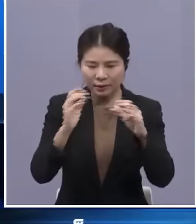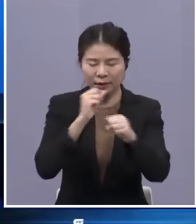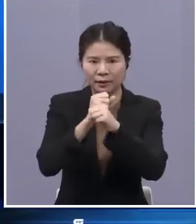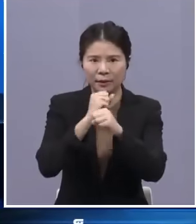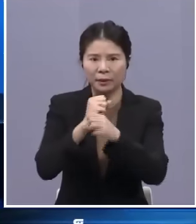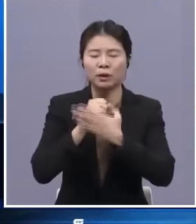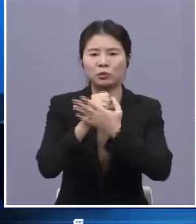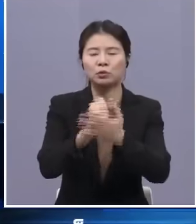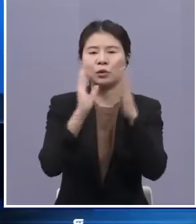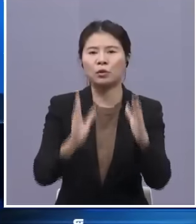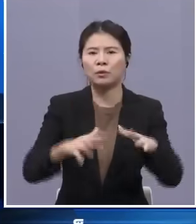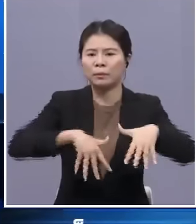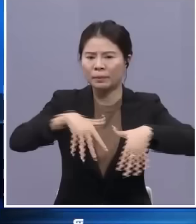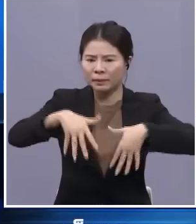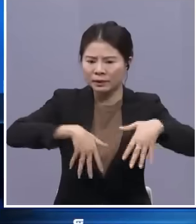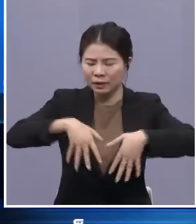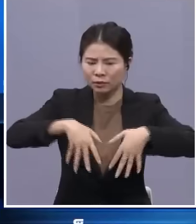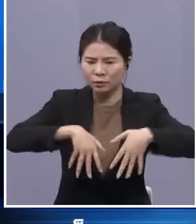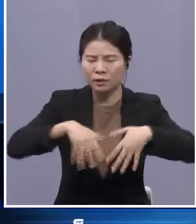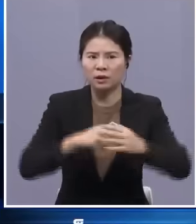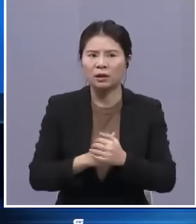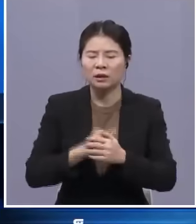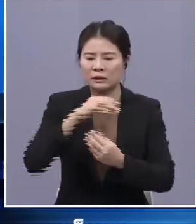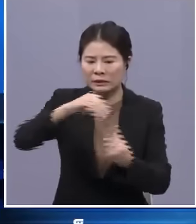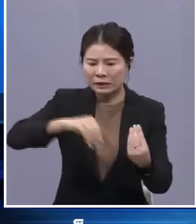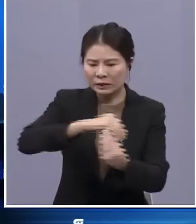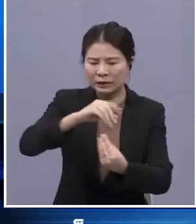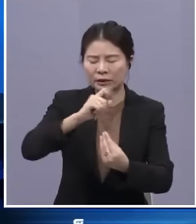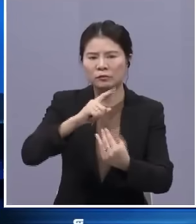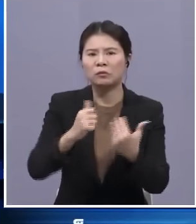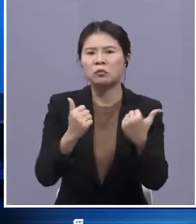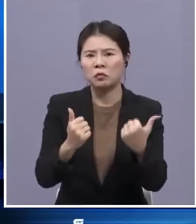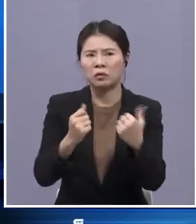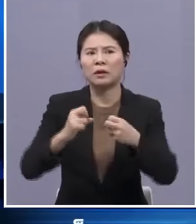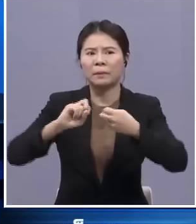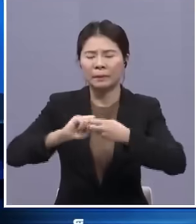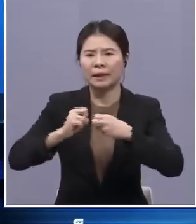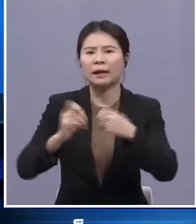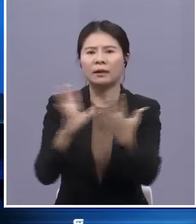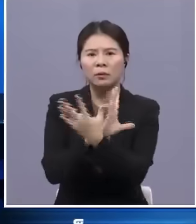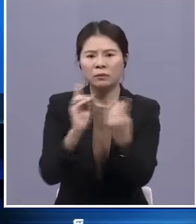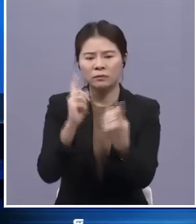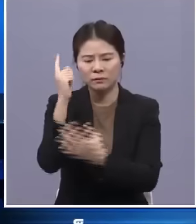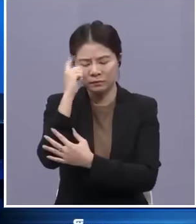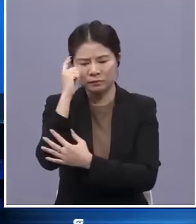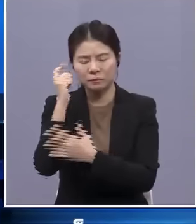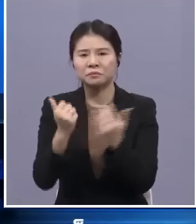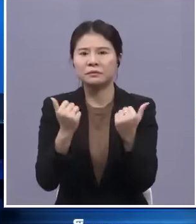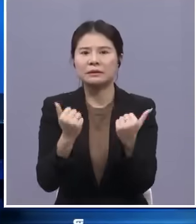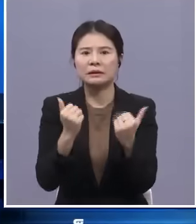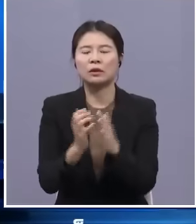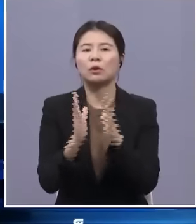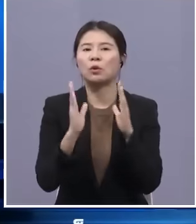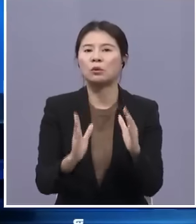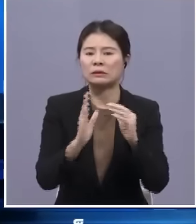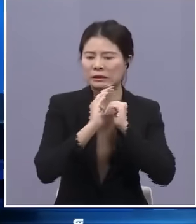าติและประชาชนดีกว่าไหมโดยการบอกด้วยว่าปัญหาที่เห็นอยู่ตอนนี้เนี่ยสังคมก็เห็นแล้วกลุ่มจีนเทา อันนั้น